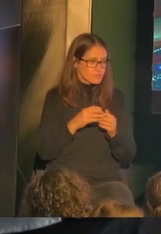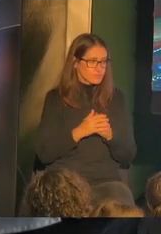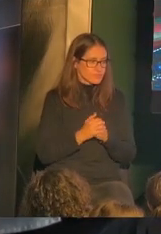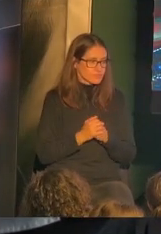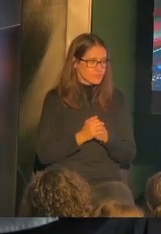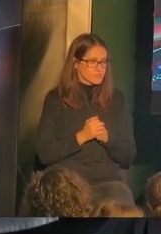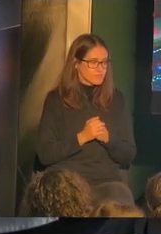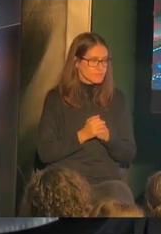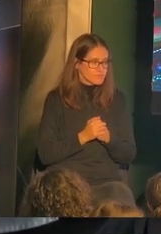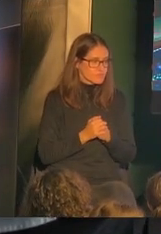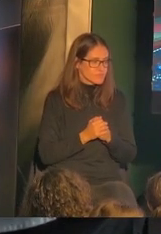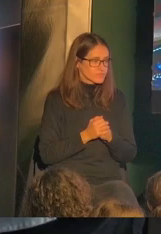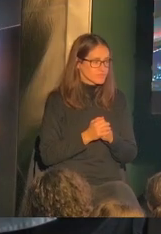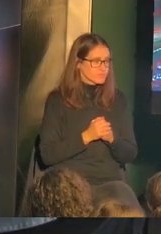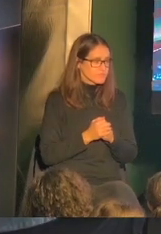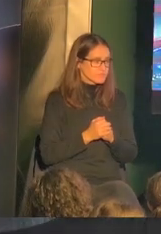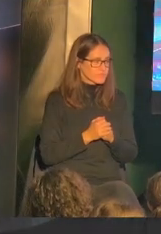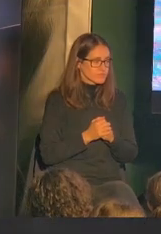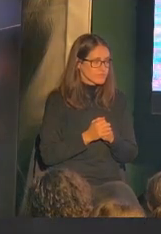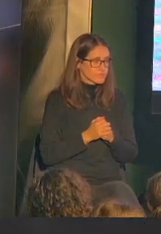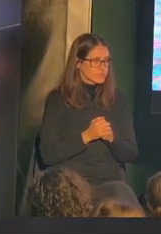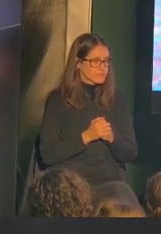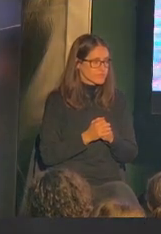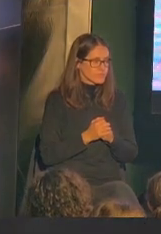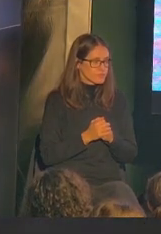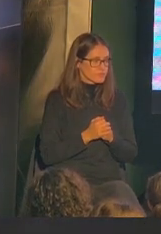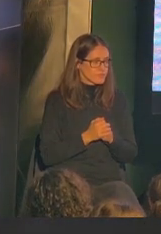Que veieu aquí la...